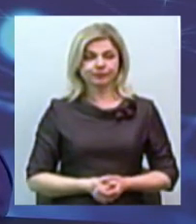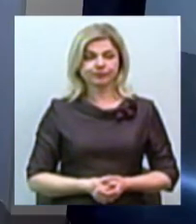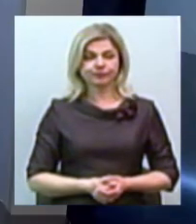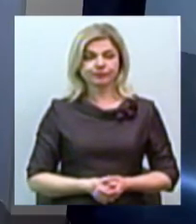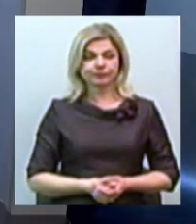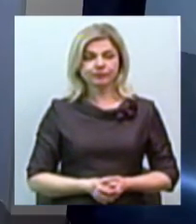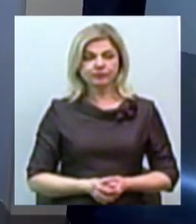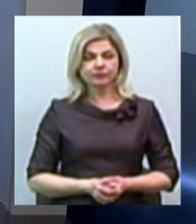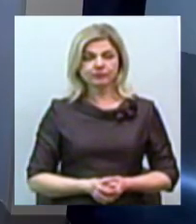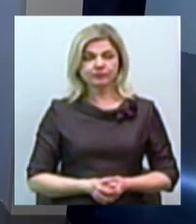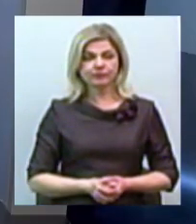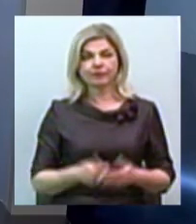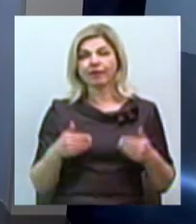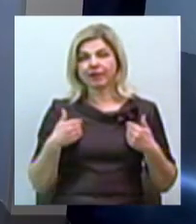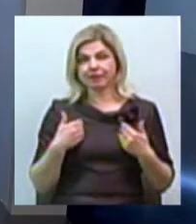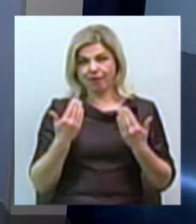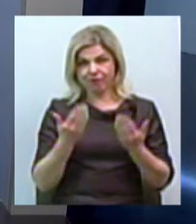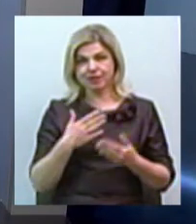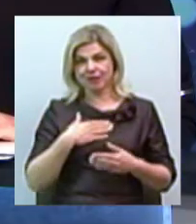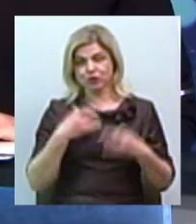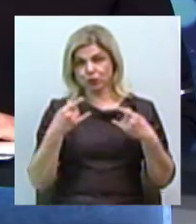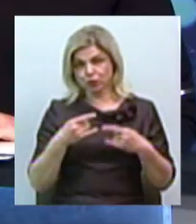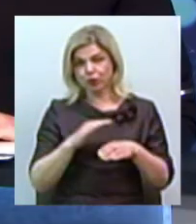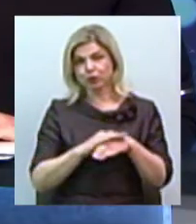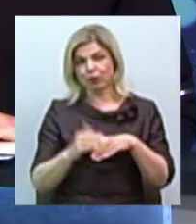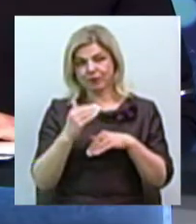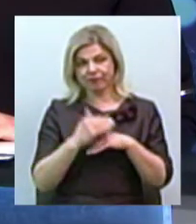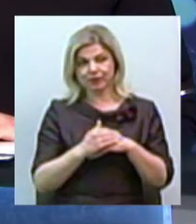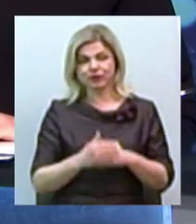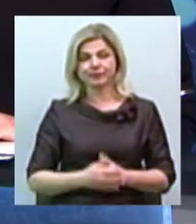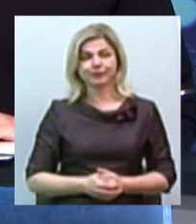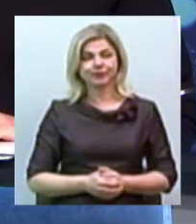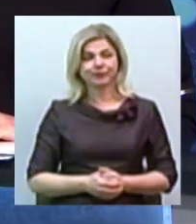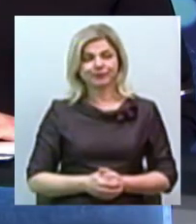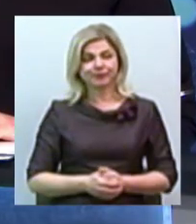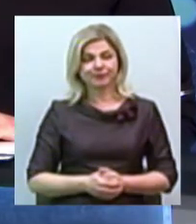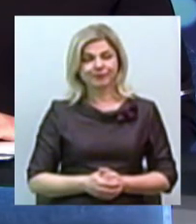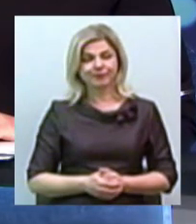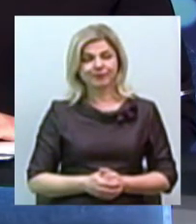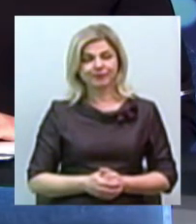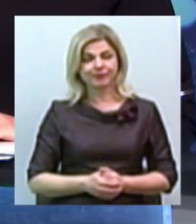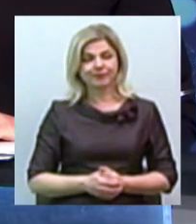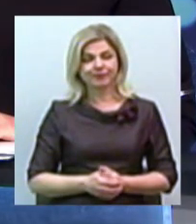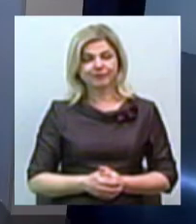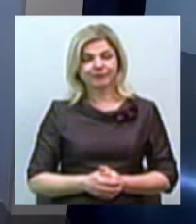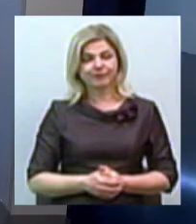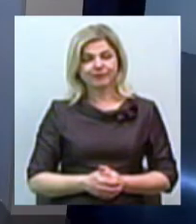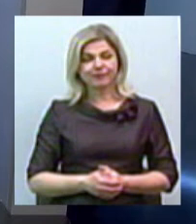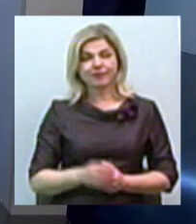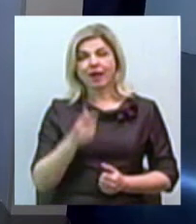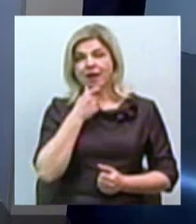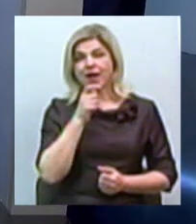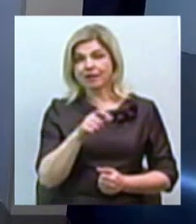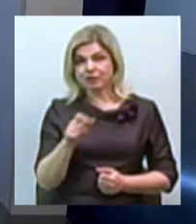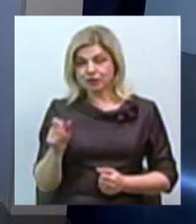Моспаненко. Друзі, я вас вітаю в нашій студії. Добрий вечір. Добрий вечір, пані Анета. Добрий вечір, глядачі. А глядачам я